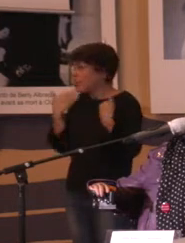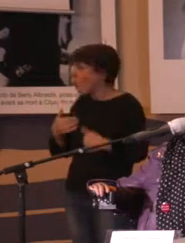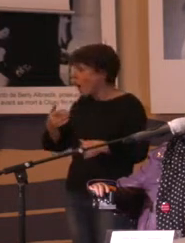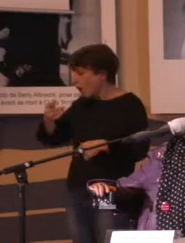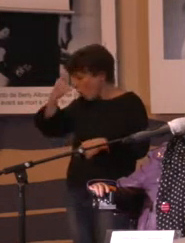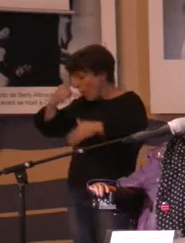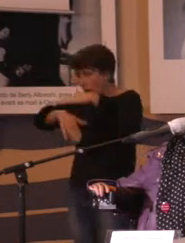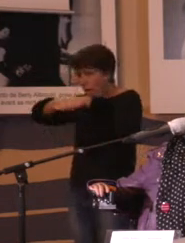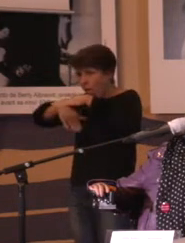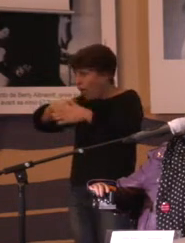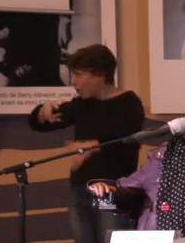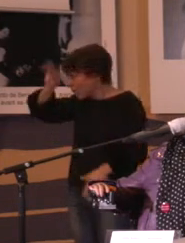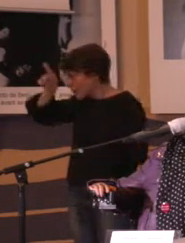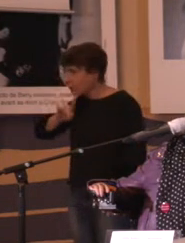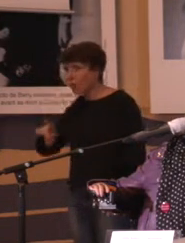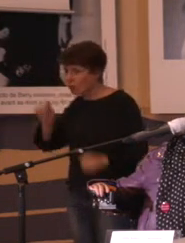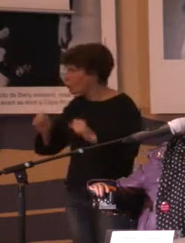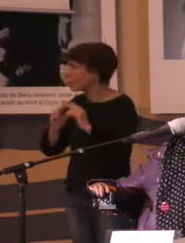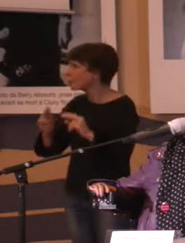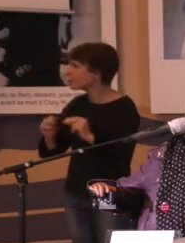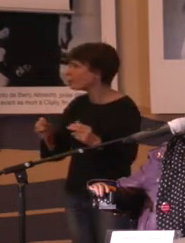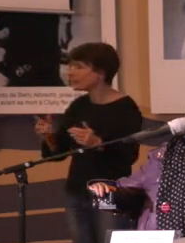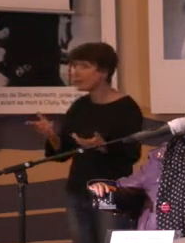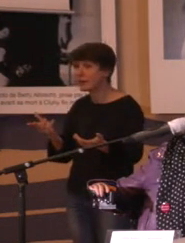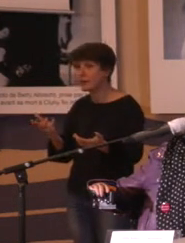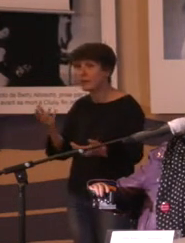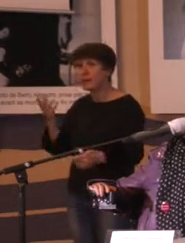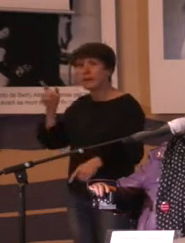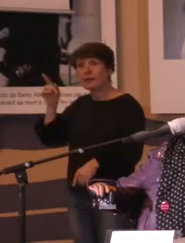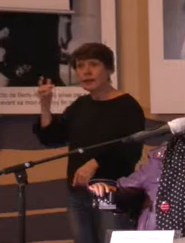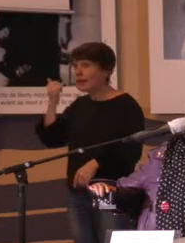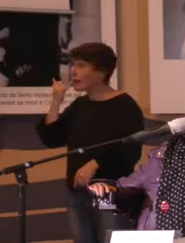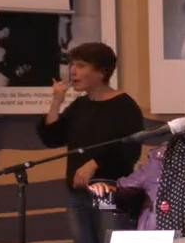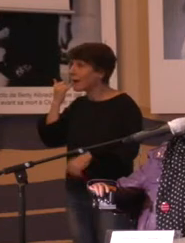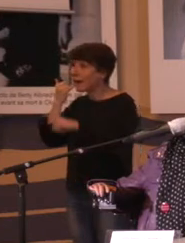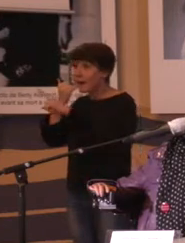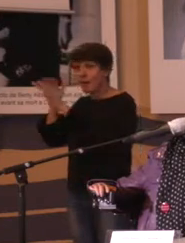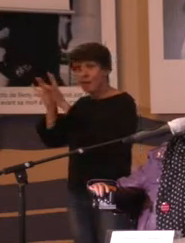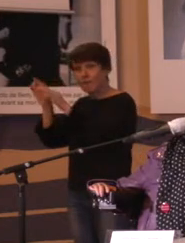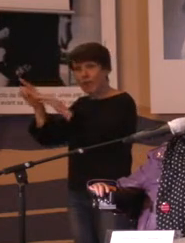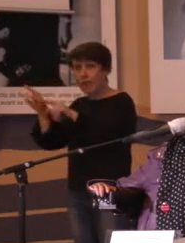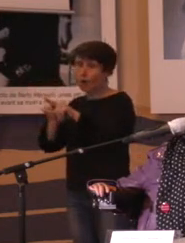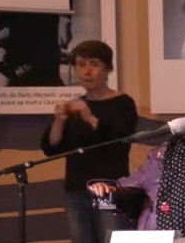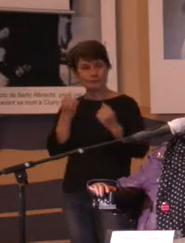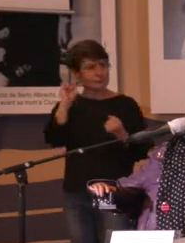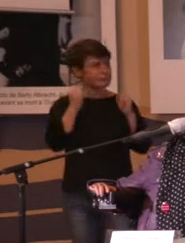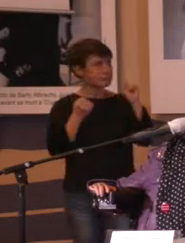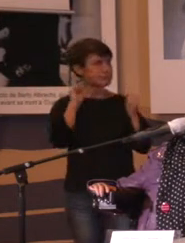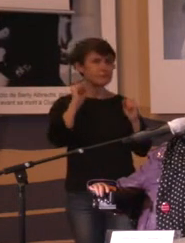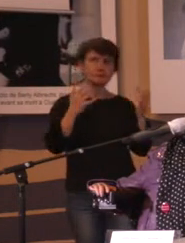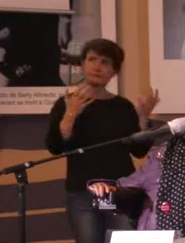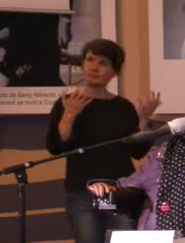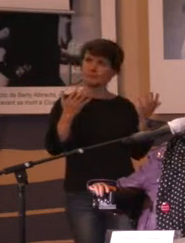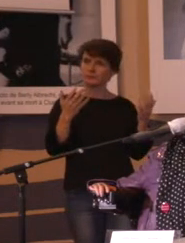les choses. Et il était un peu en colère parce que